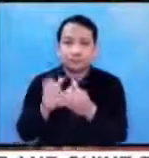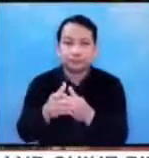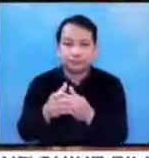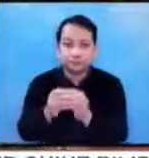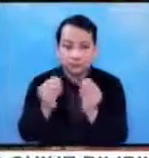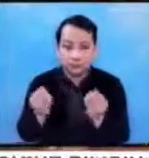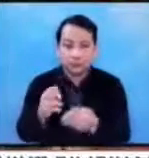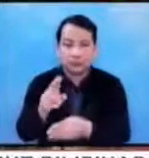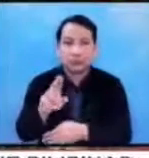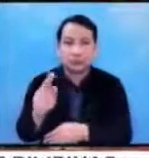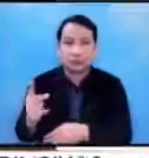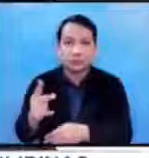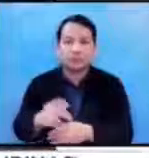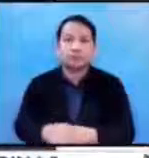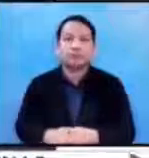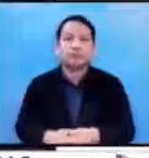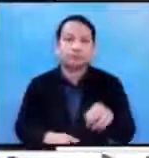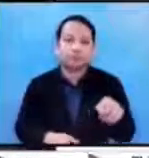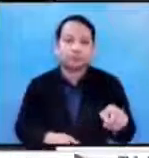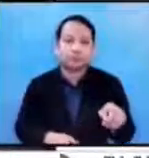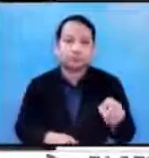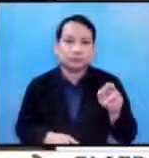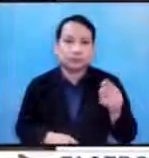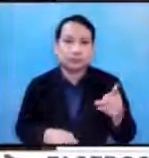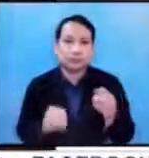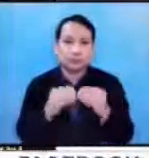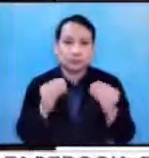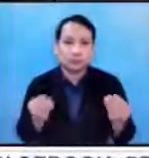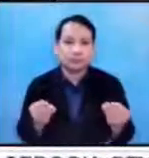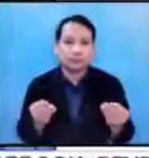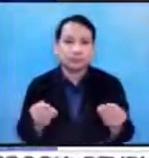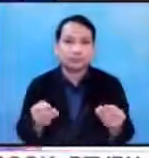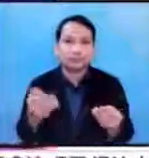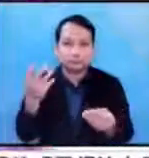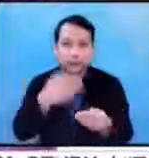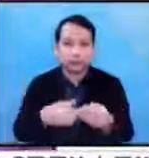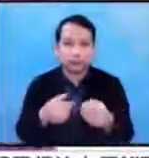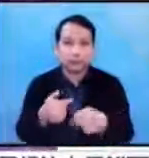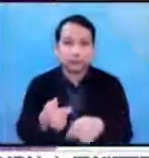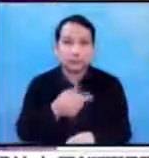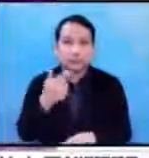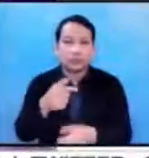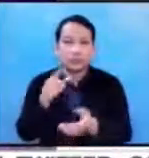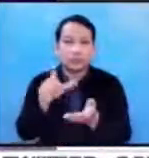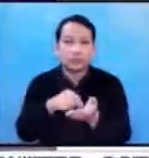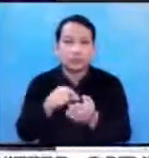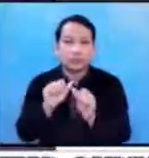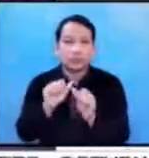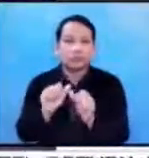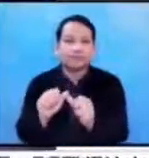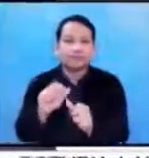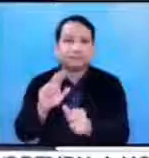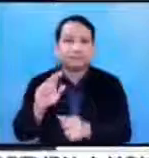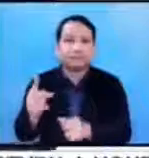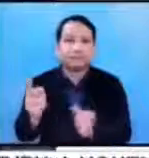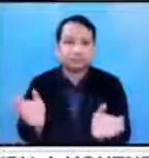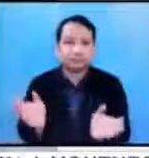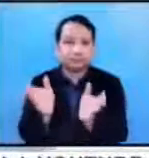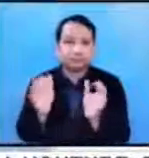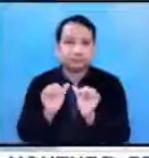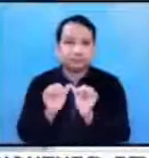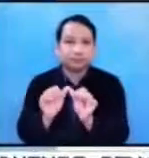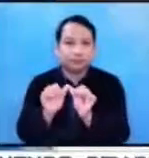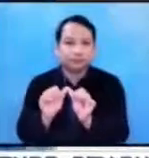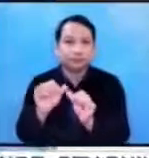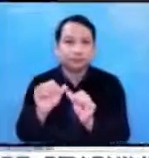United Kingdom. Ang nasabing travel magazine ay isa sa pinakamatagal na publication sa UK na nagsusulong sa sustainable travel